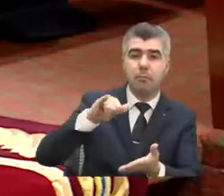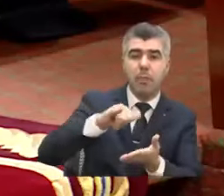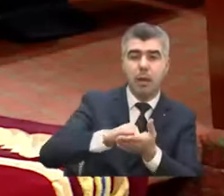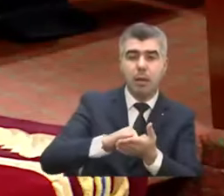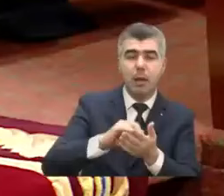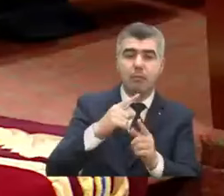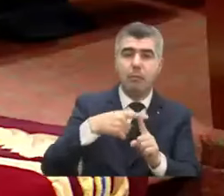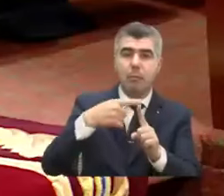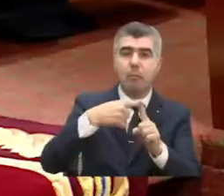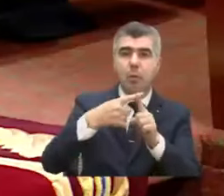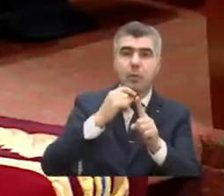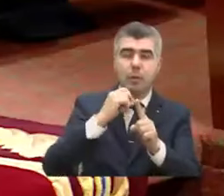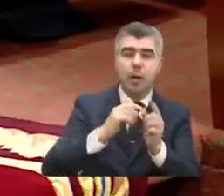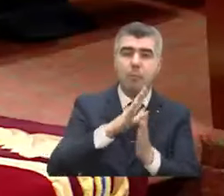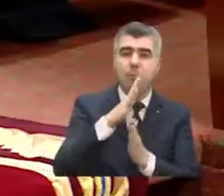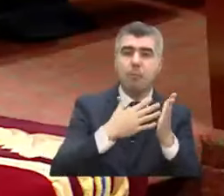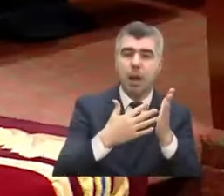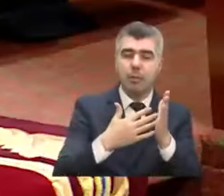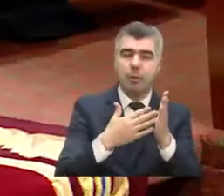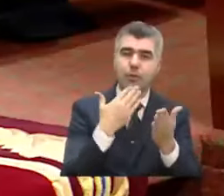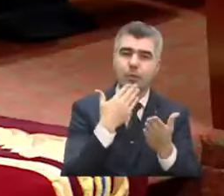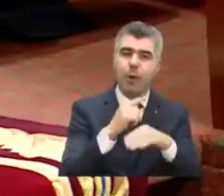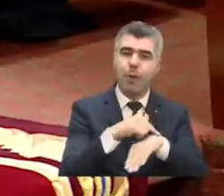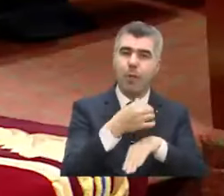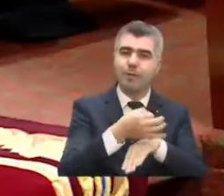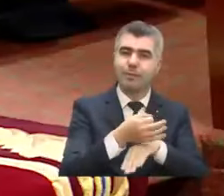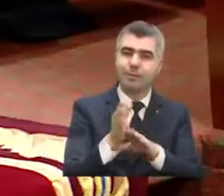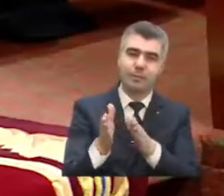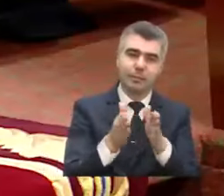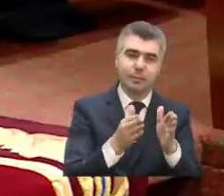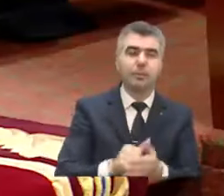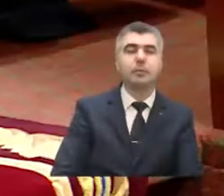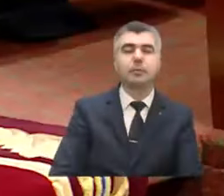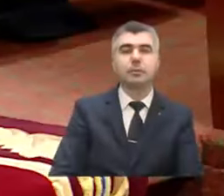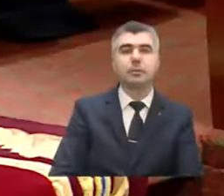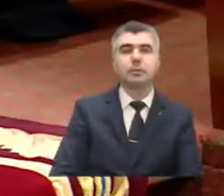كتدخل في برنامج كويك وينز. باقي السيد شكرا.